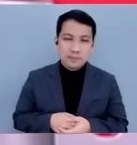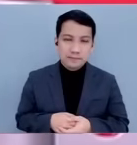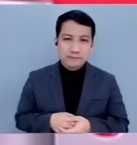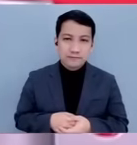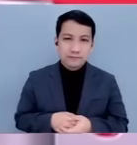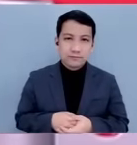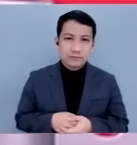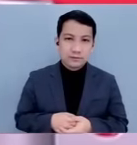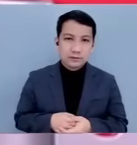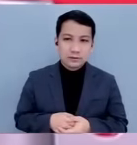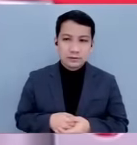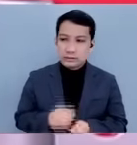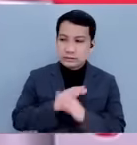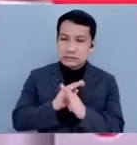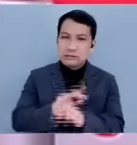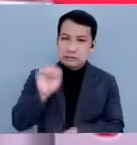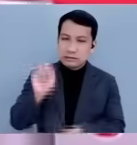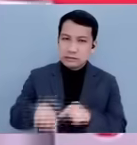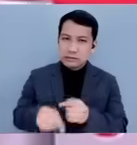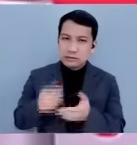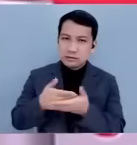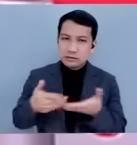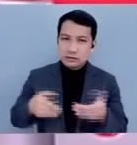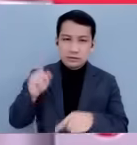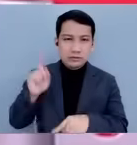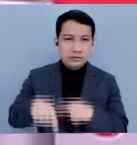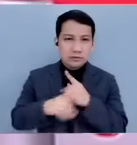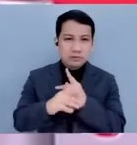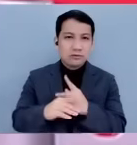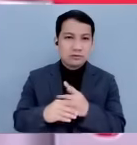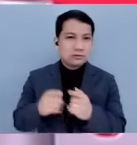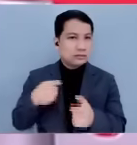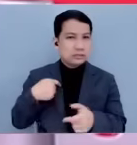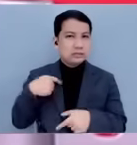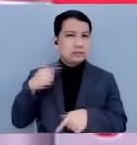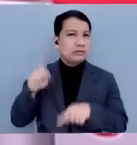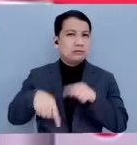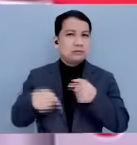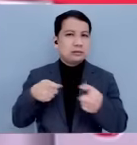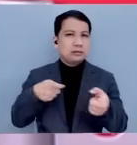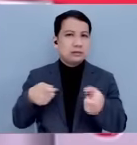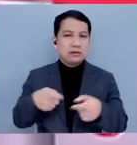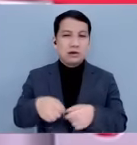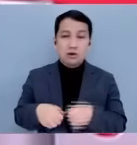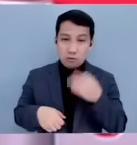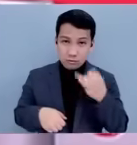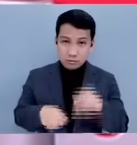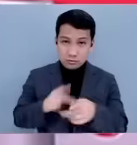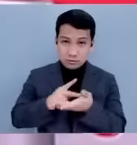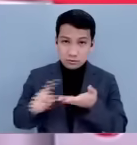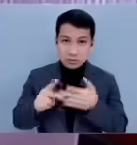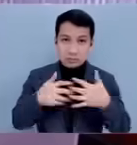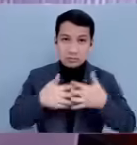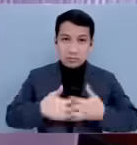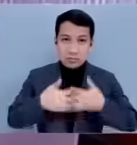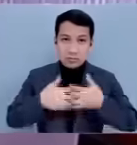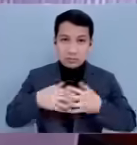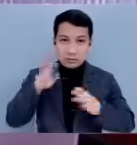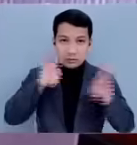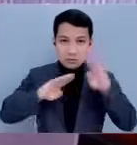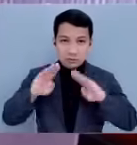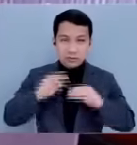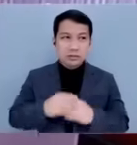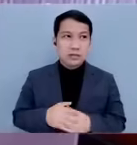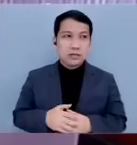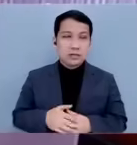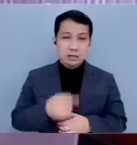avoid things like this because this is beyond our control, no? Kasi this is purely a mechanical problem. Pagtitiyak